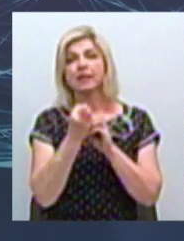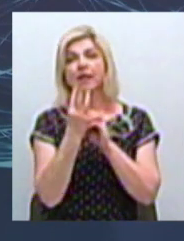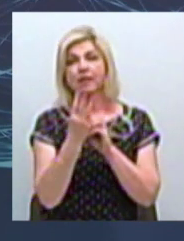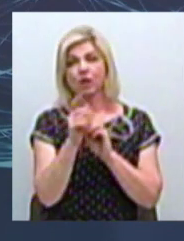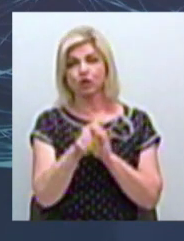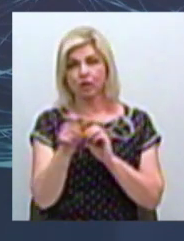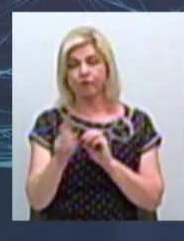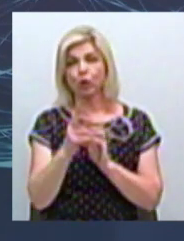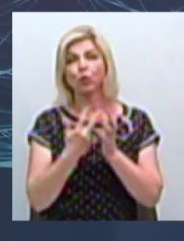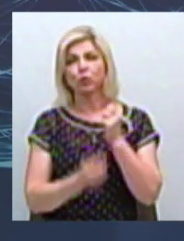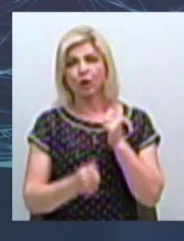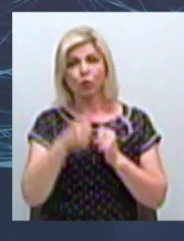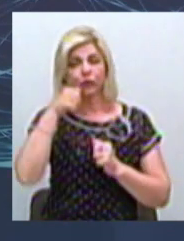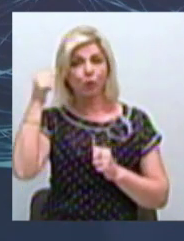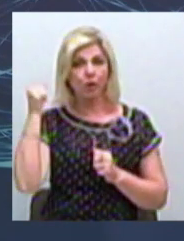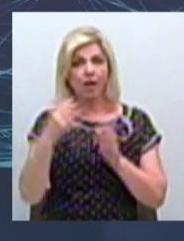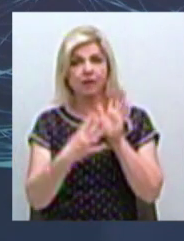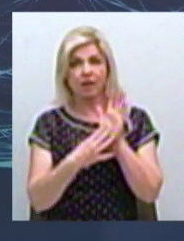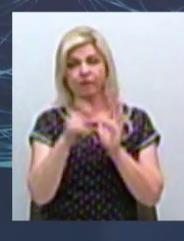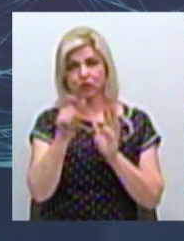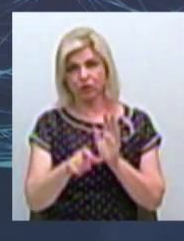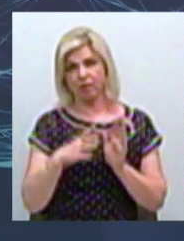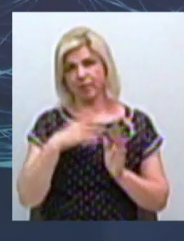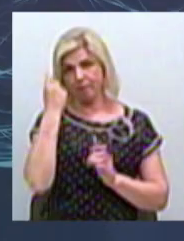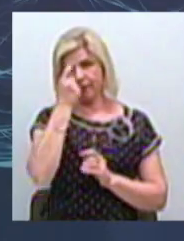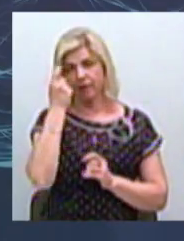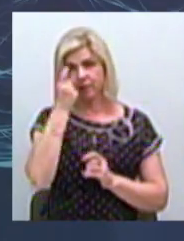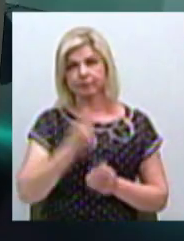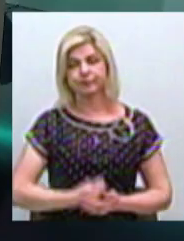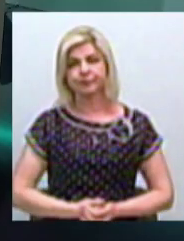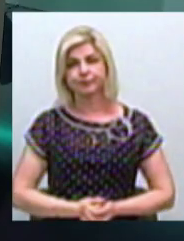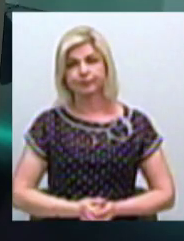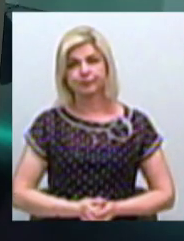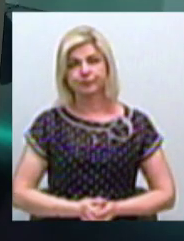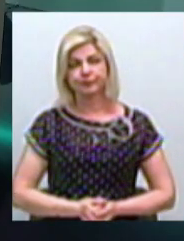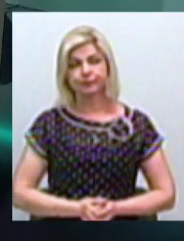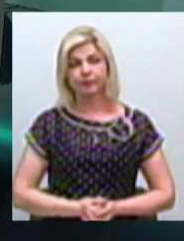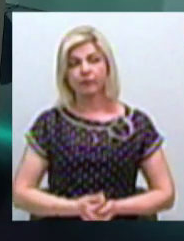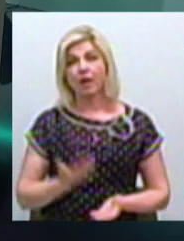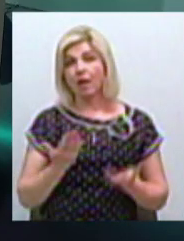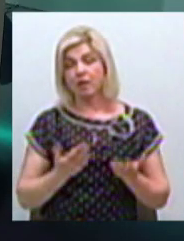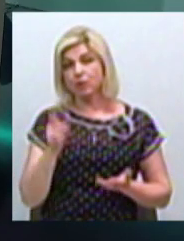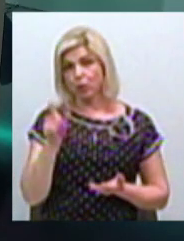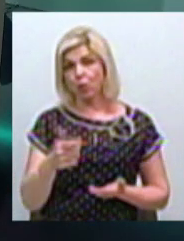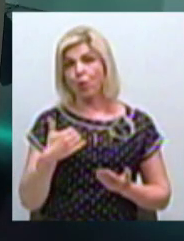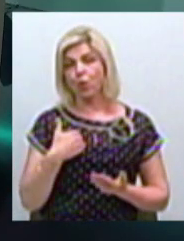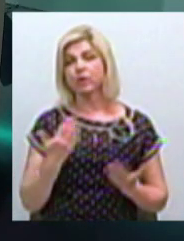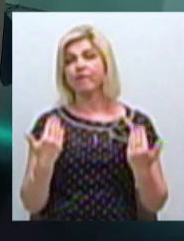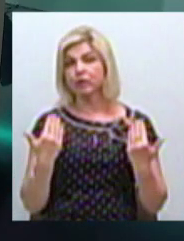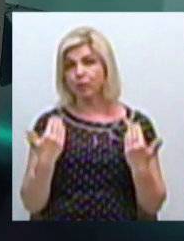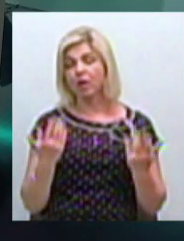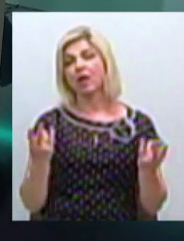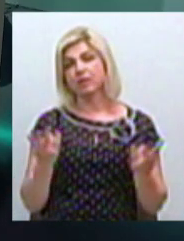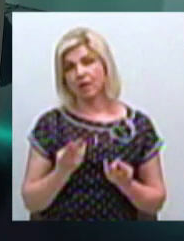которые утонуло в том году, 9 было в состоянии алкогольного опьянения. Тому, якщо людина бажає відпочивати, треба їй